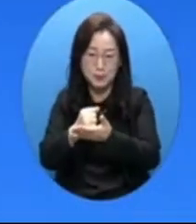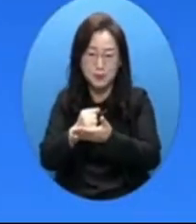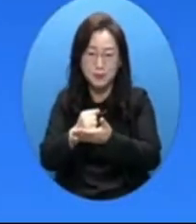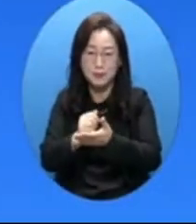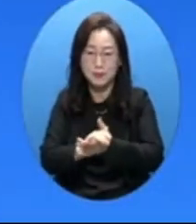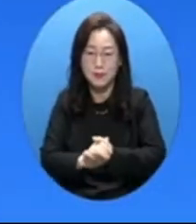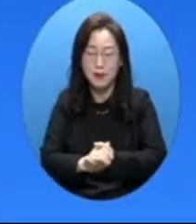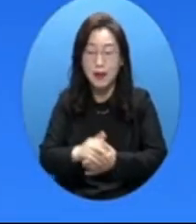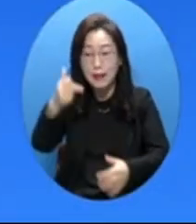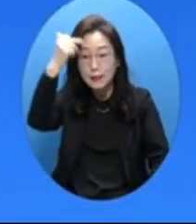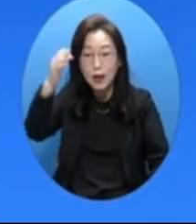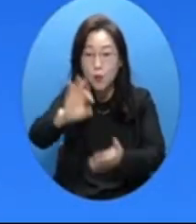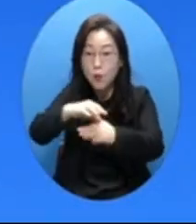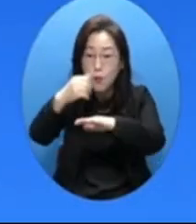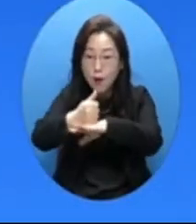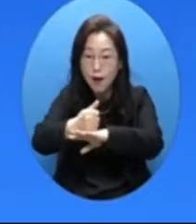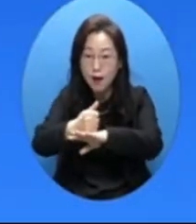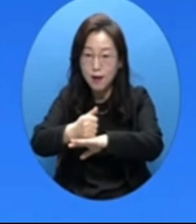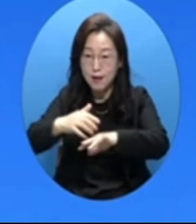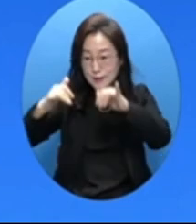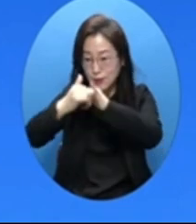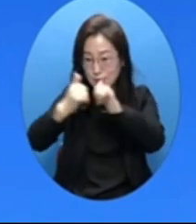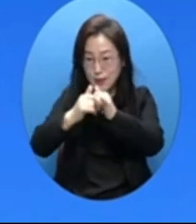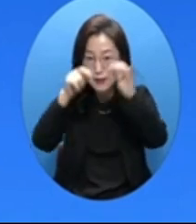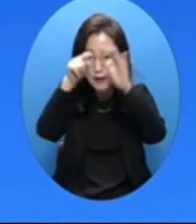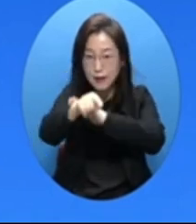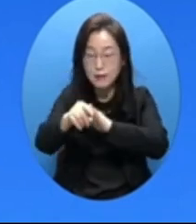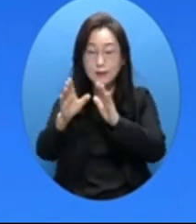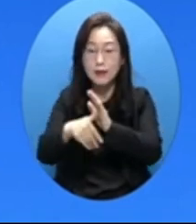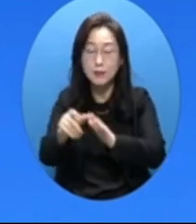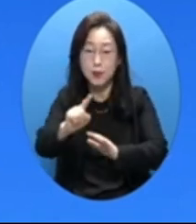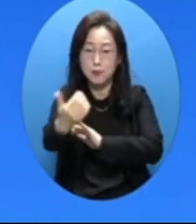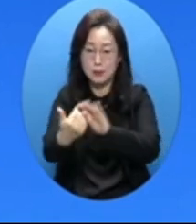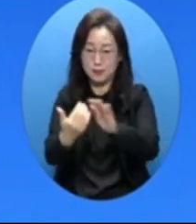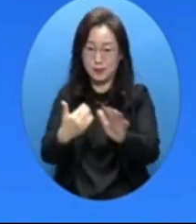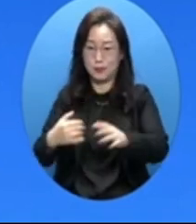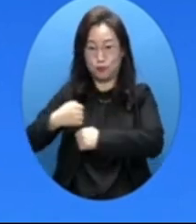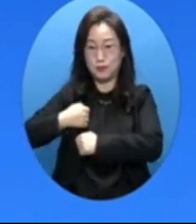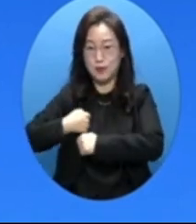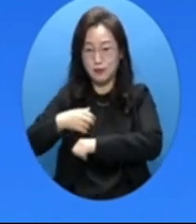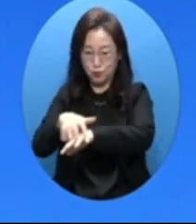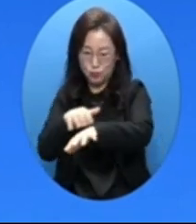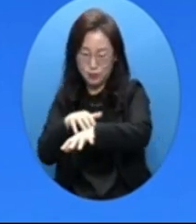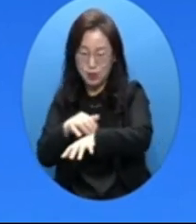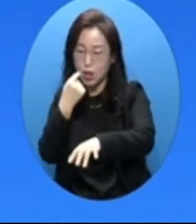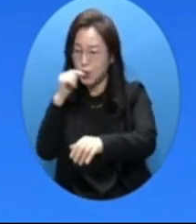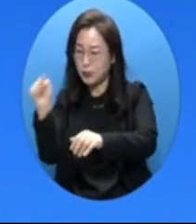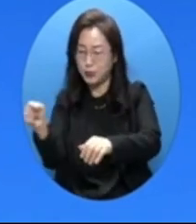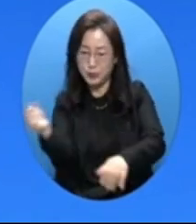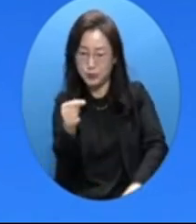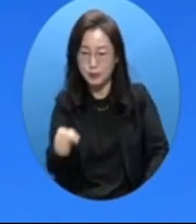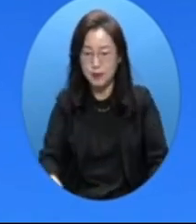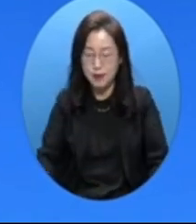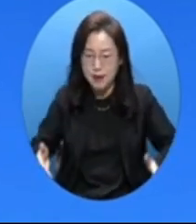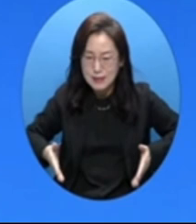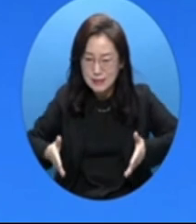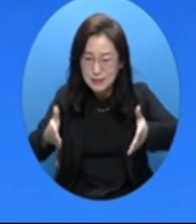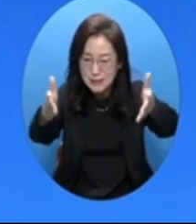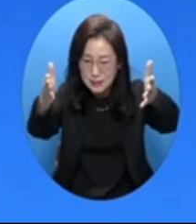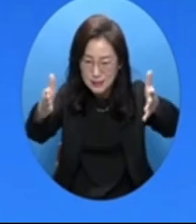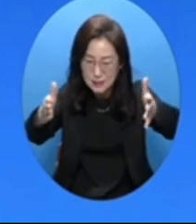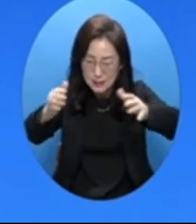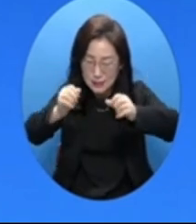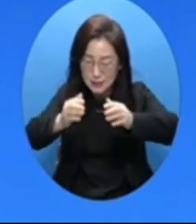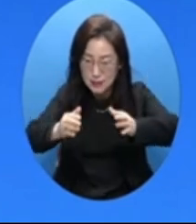옛날에 왕이 나갈 왕이 출장에 나가면 미리 군사들이 나가서 길을 고릅니다